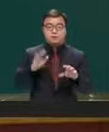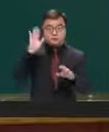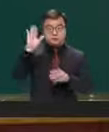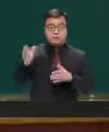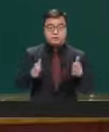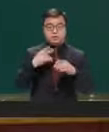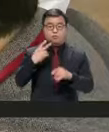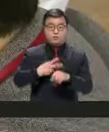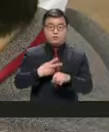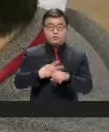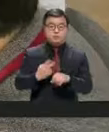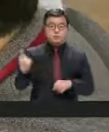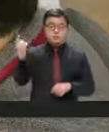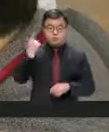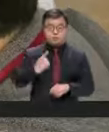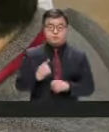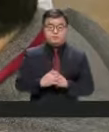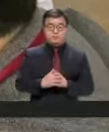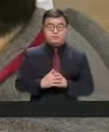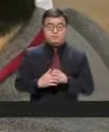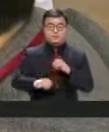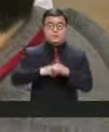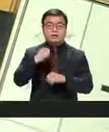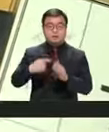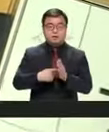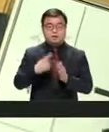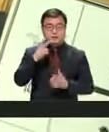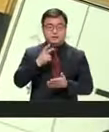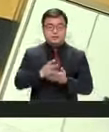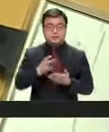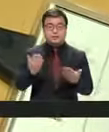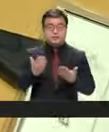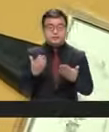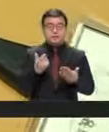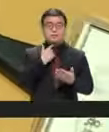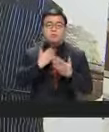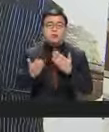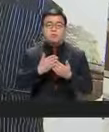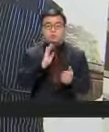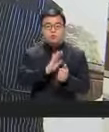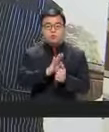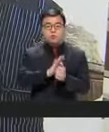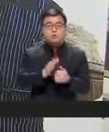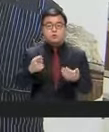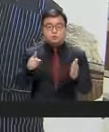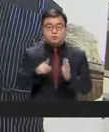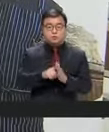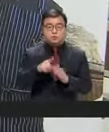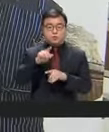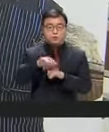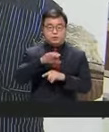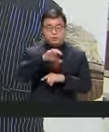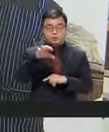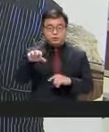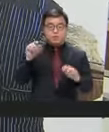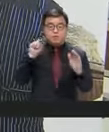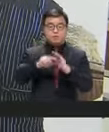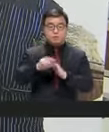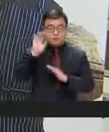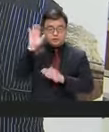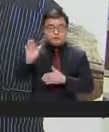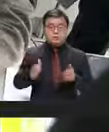찾아왔습니다. 자유학기제 직업체험을 돕기 위해 장비를 싣고 농산어촌 지역 중학교로 찾아가는 진로체험